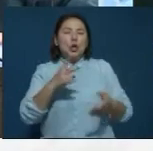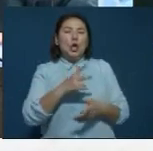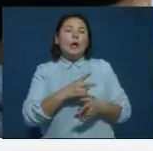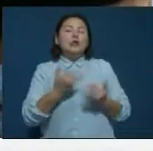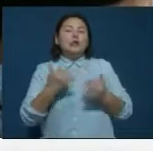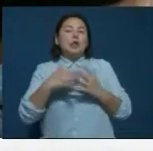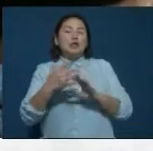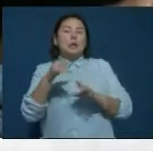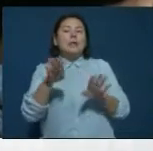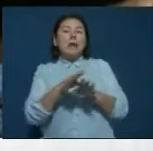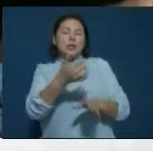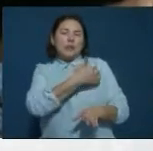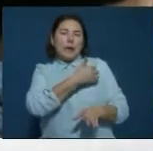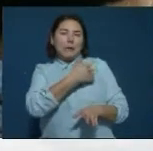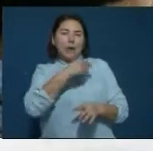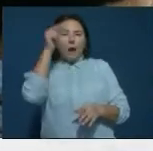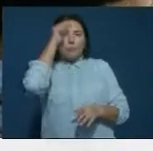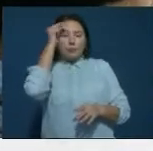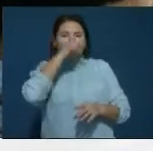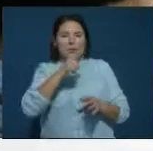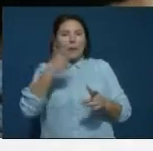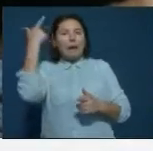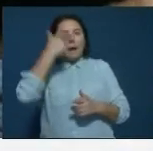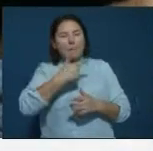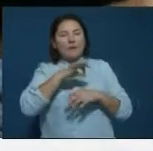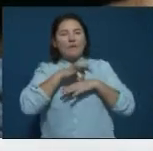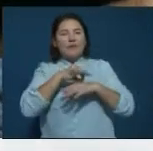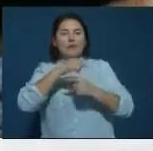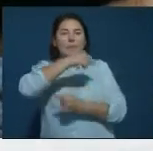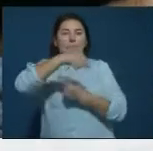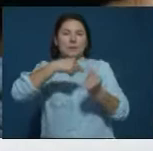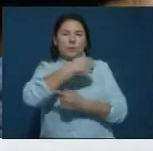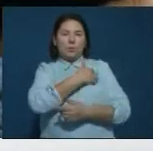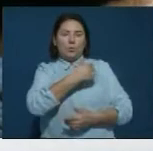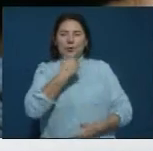свеча не так же изъявили желание обучиться основам грамотного ведения бизнеса